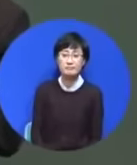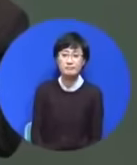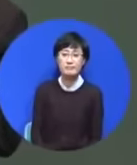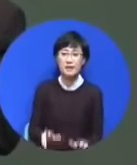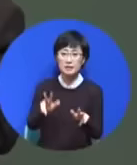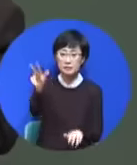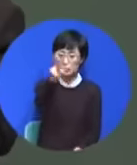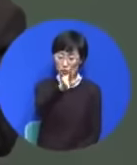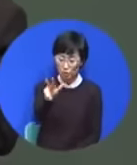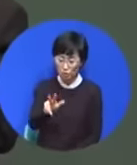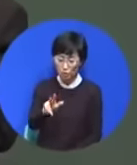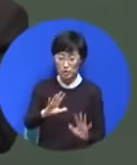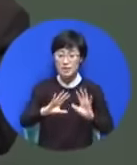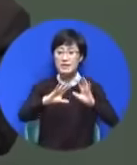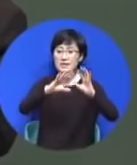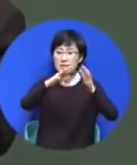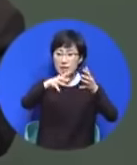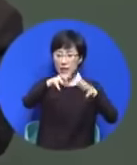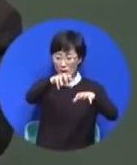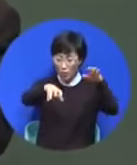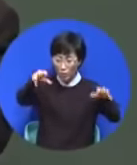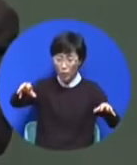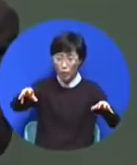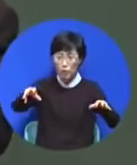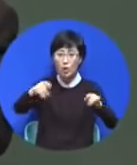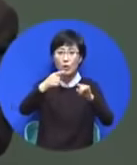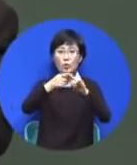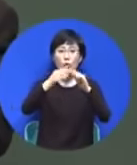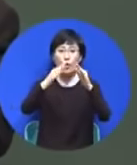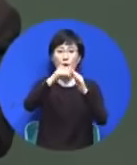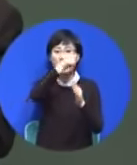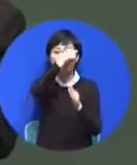전국 세계 교회 모든 자들에게